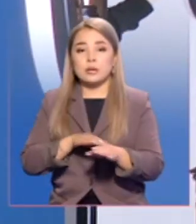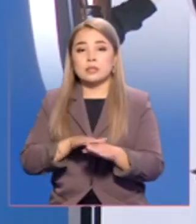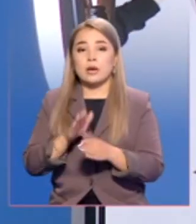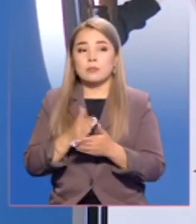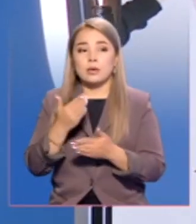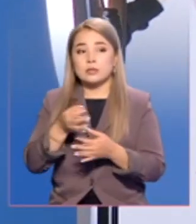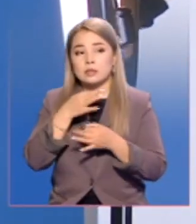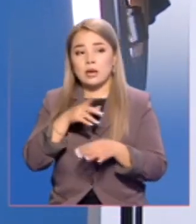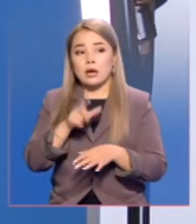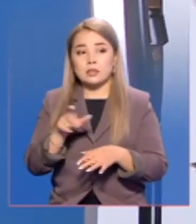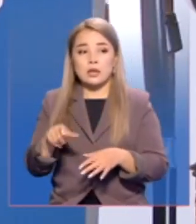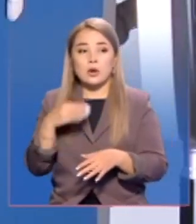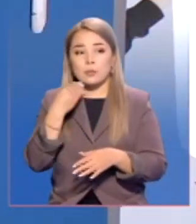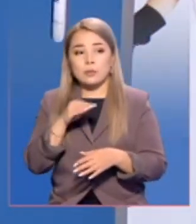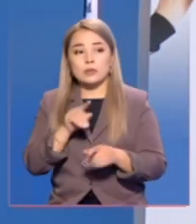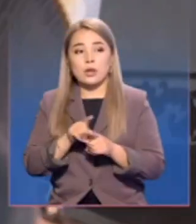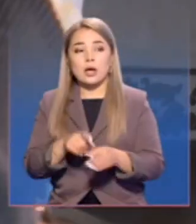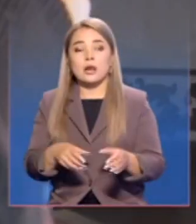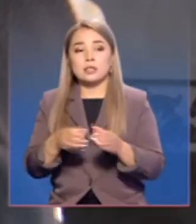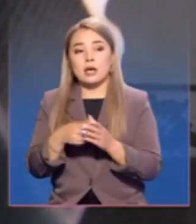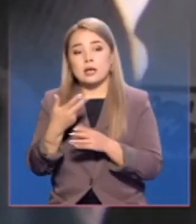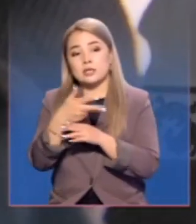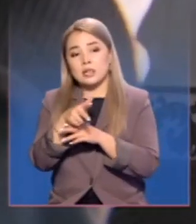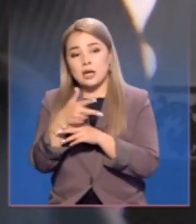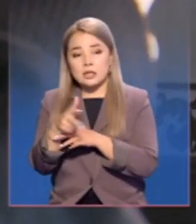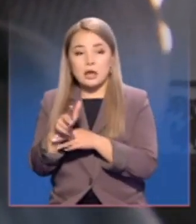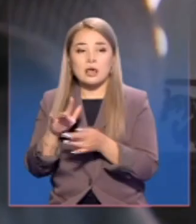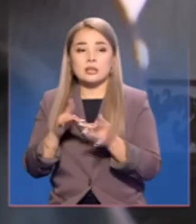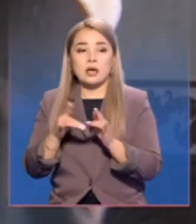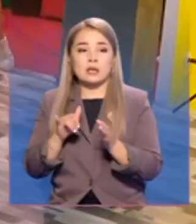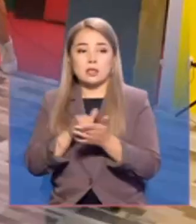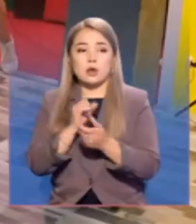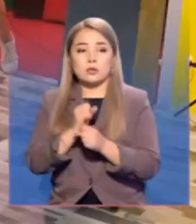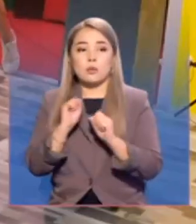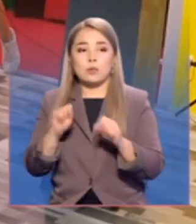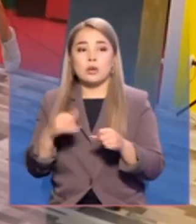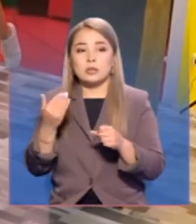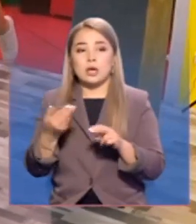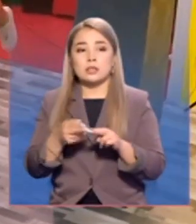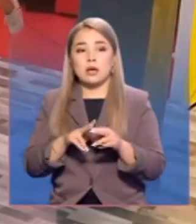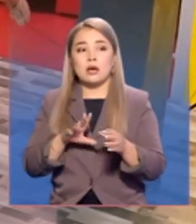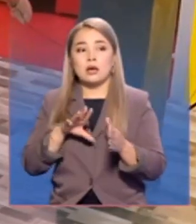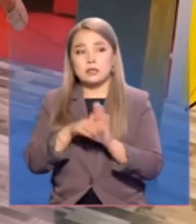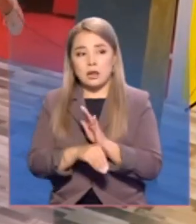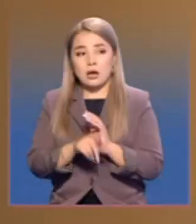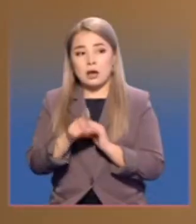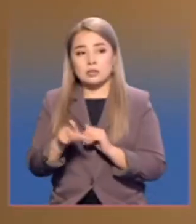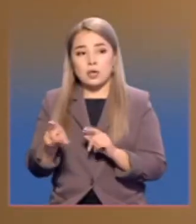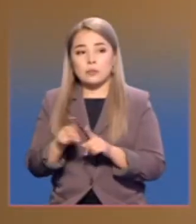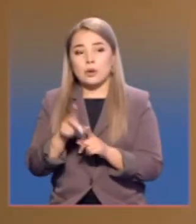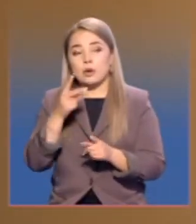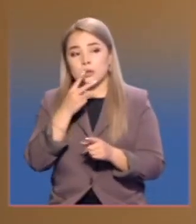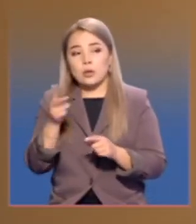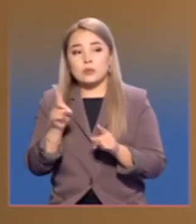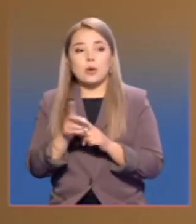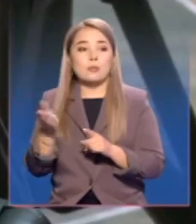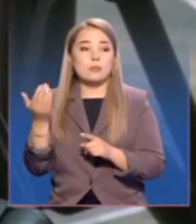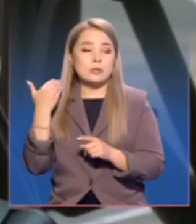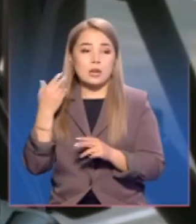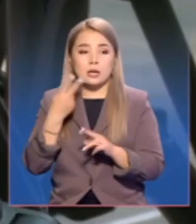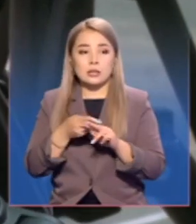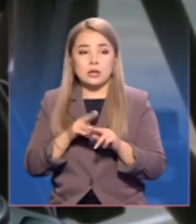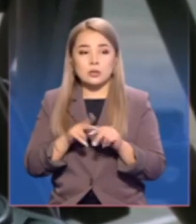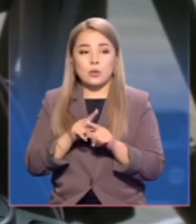Кез келген адам сапасы жоғары контент түсіріп, интернетке жүктей алады. Сәйкесінше, оны жүктеген адам да, көрген адам да бұрынғыға